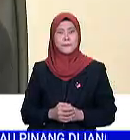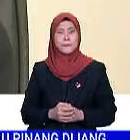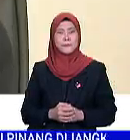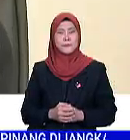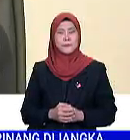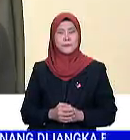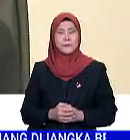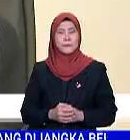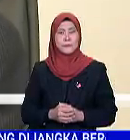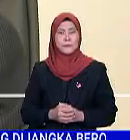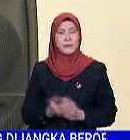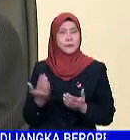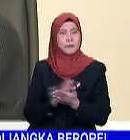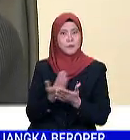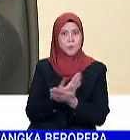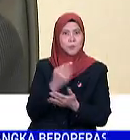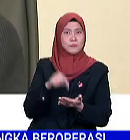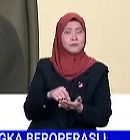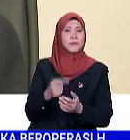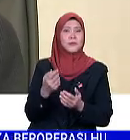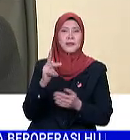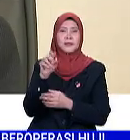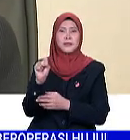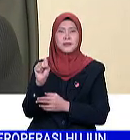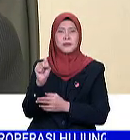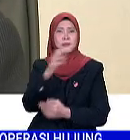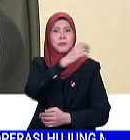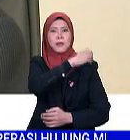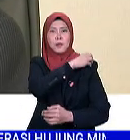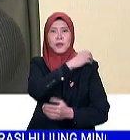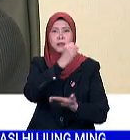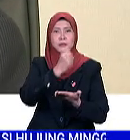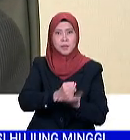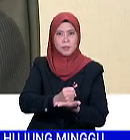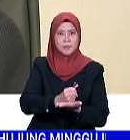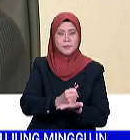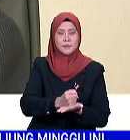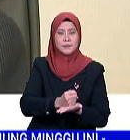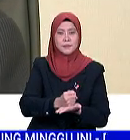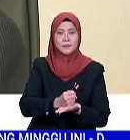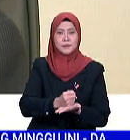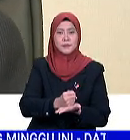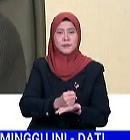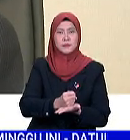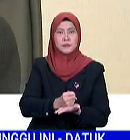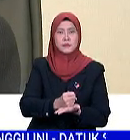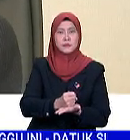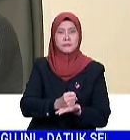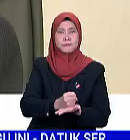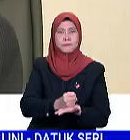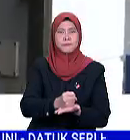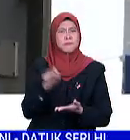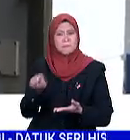banyak baru-baru Ni kes-kes daripada pegawai imigresen ya dan dia bertali-tali